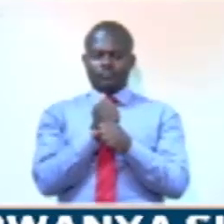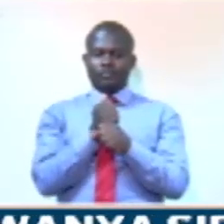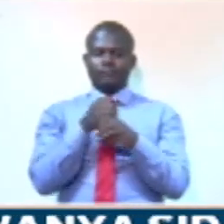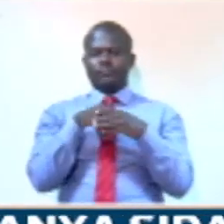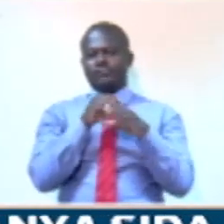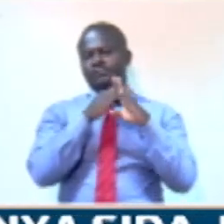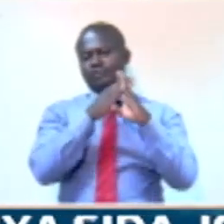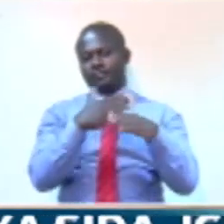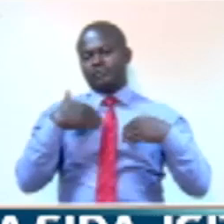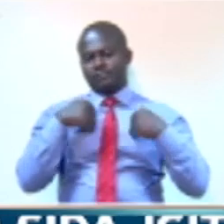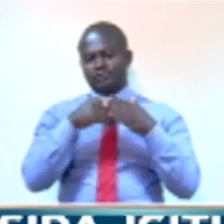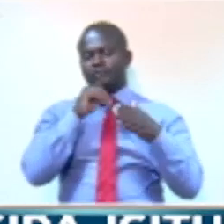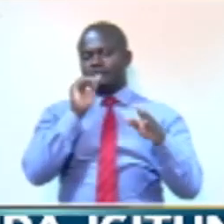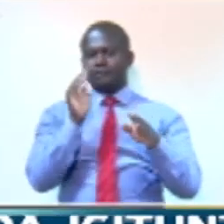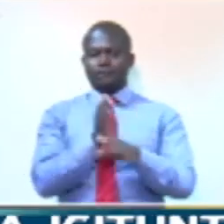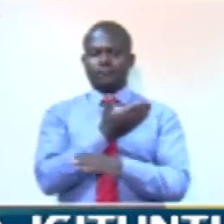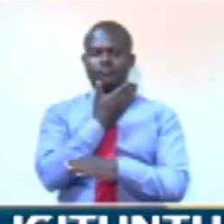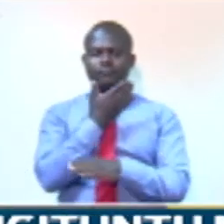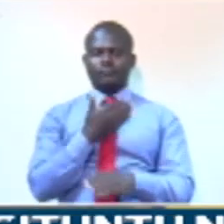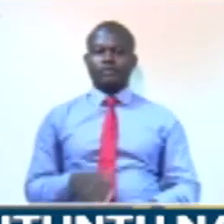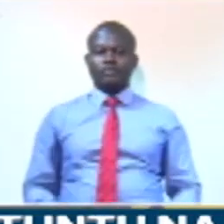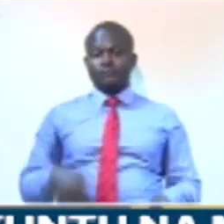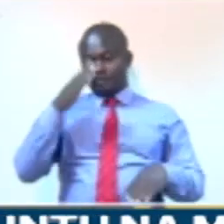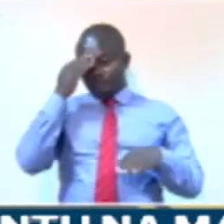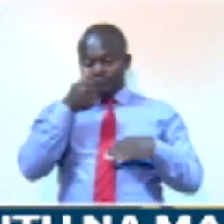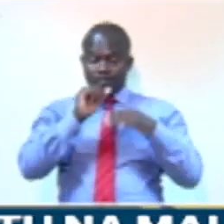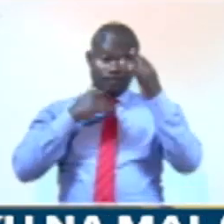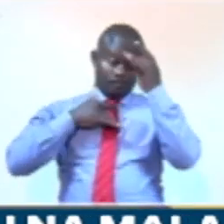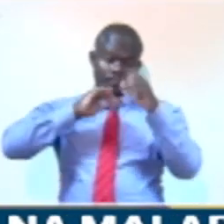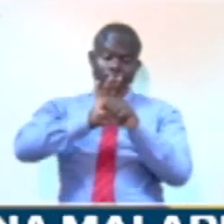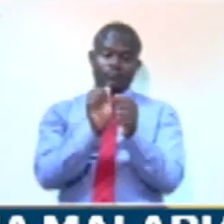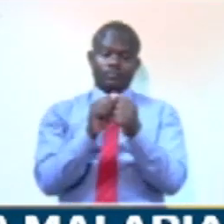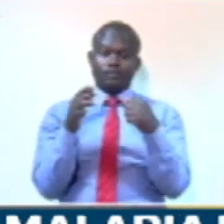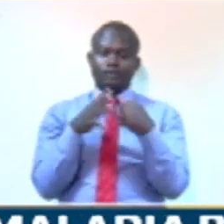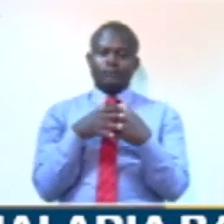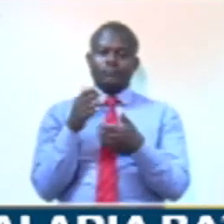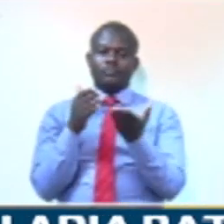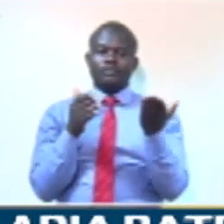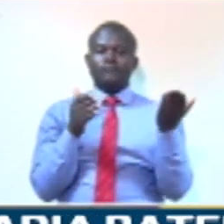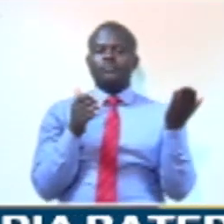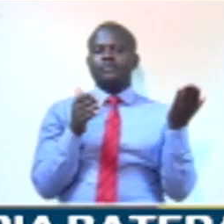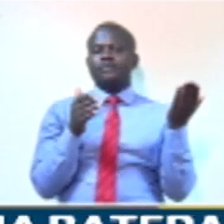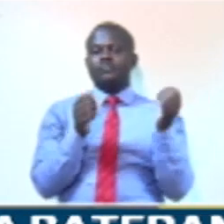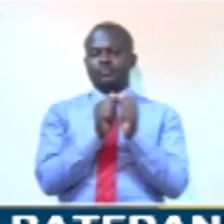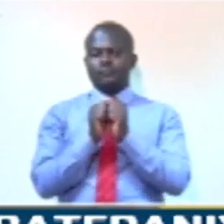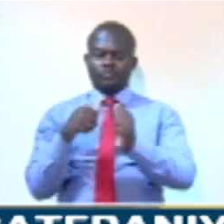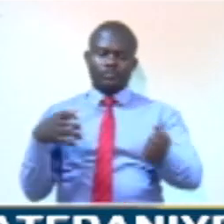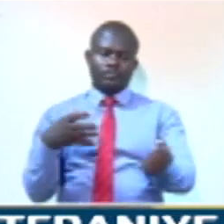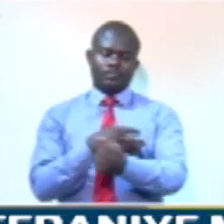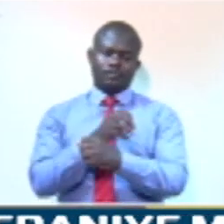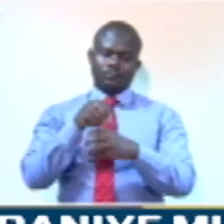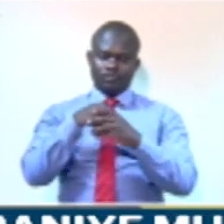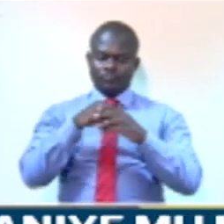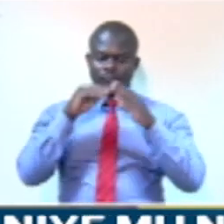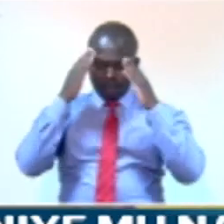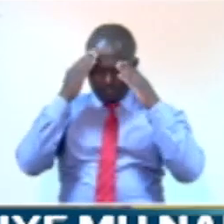kurengera ubuzima aho kubivanaho. Kubera iki cyorezo cya COVID-19 n'ingufu zirimo gushyirwamo